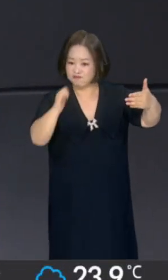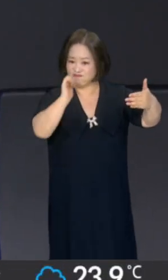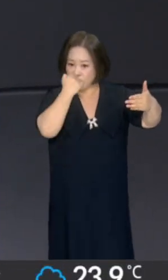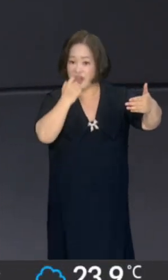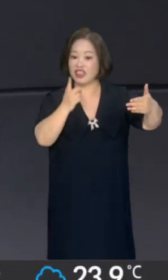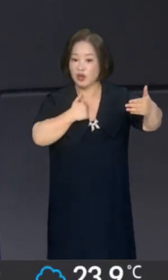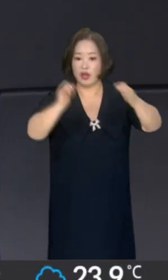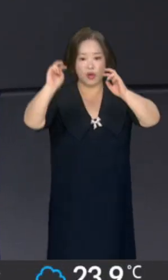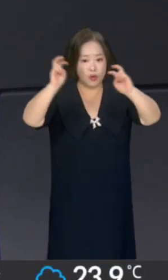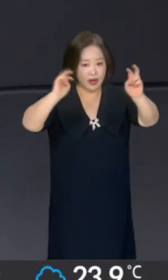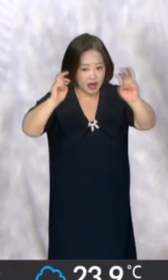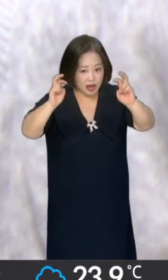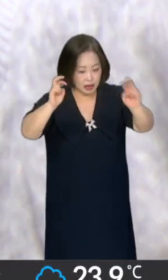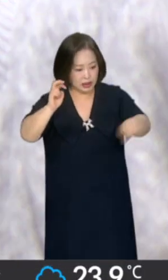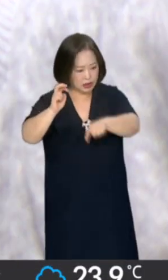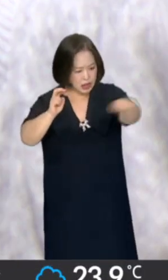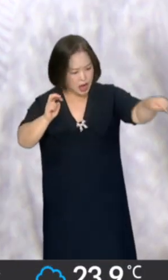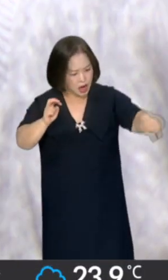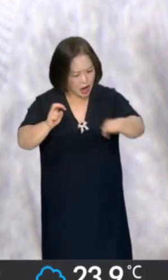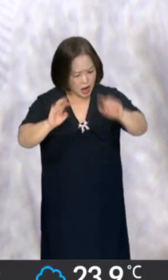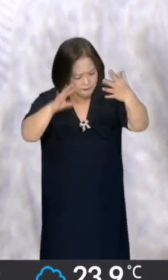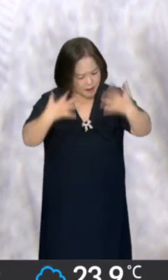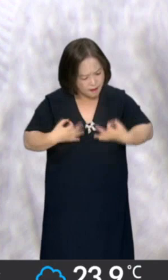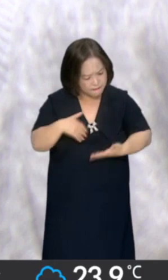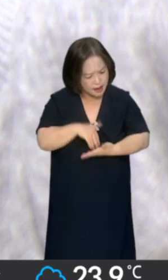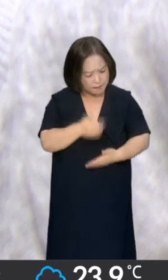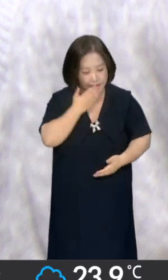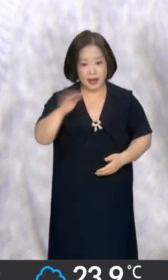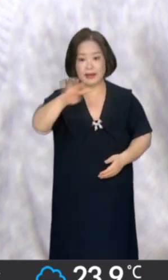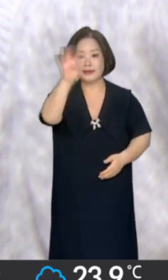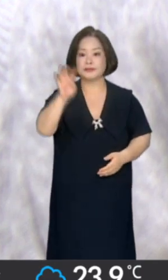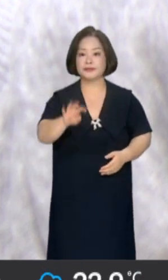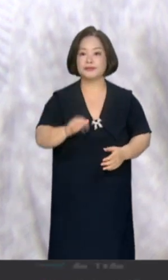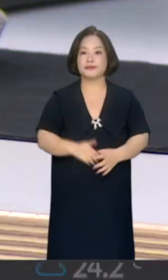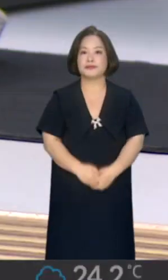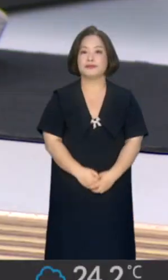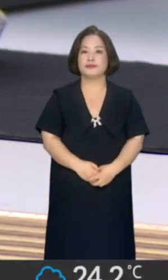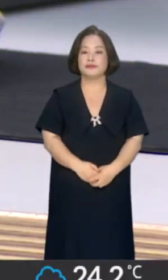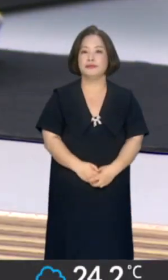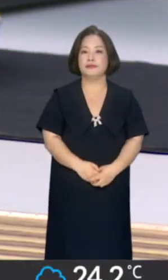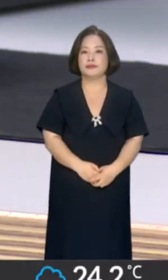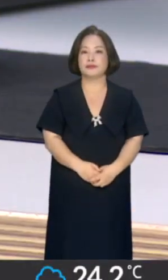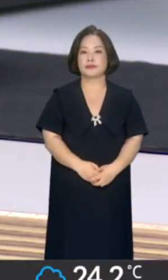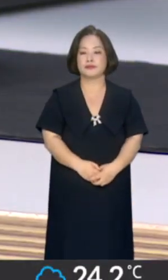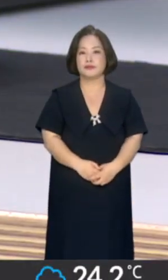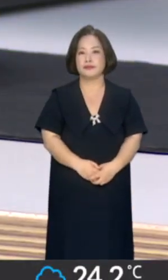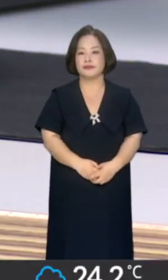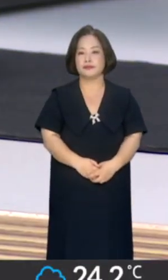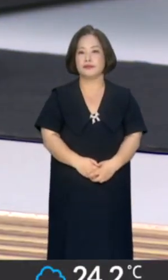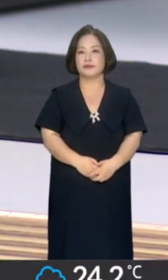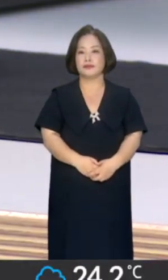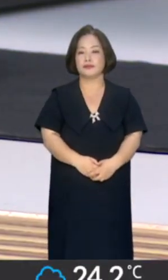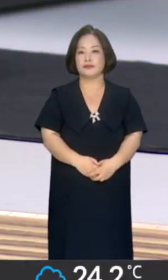이어온 기업들의 행태에 경종을 울릴 수 있을지 주목됩니다. 연합뉴스TV 김종성입니다.